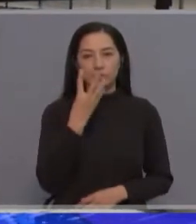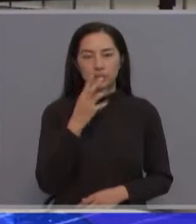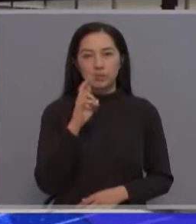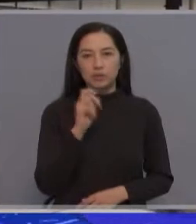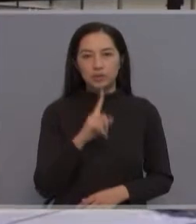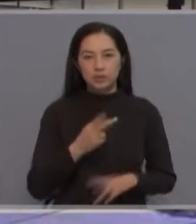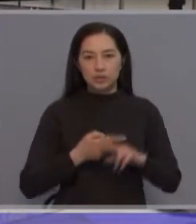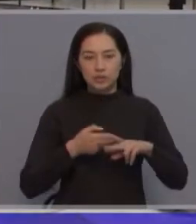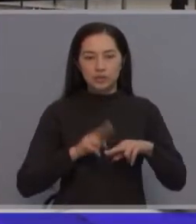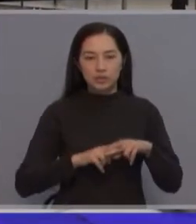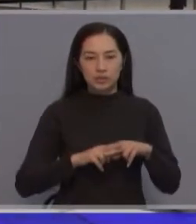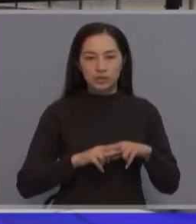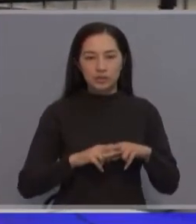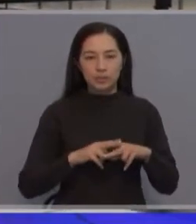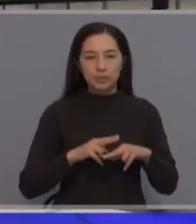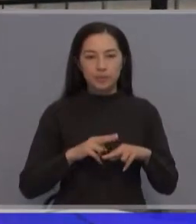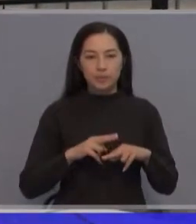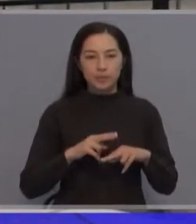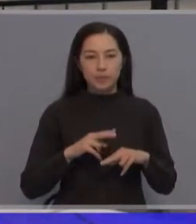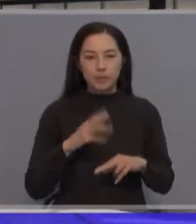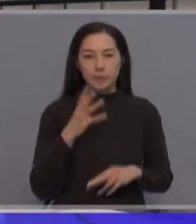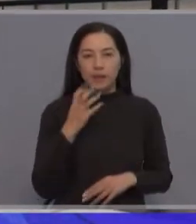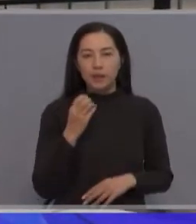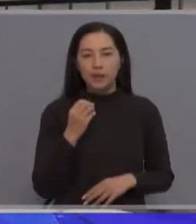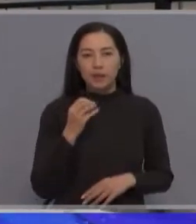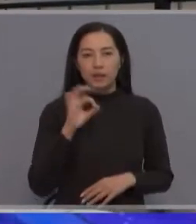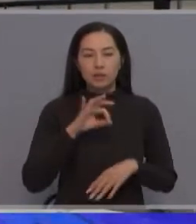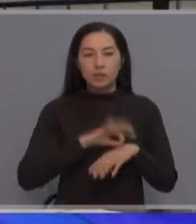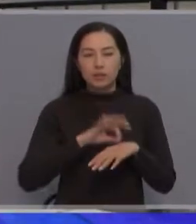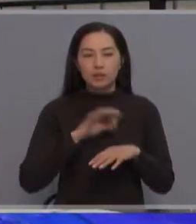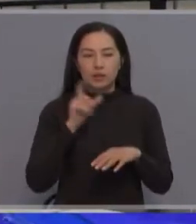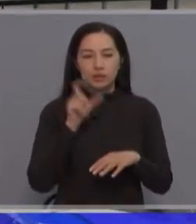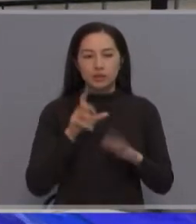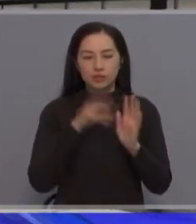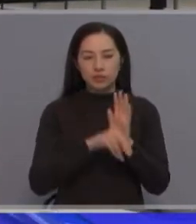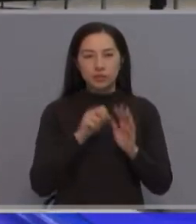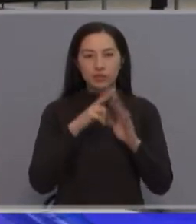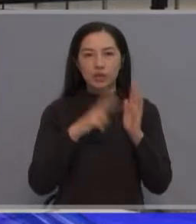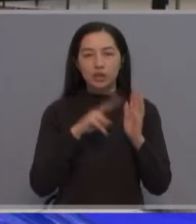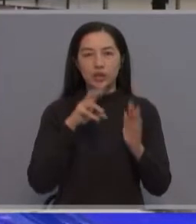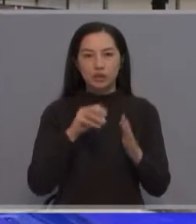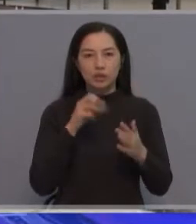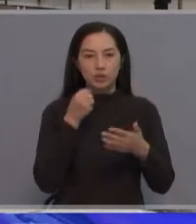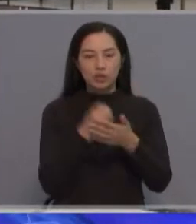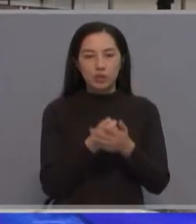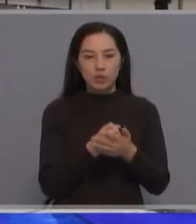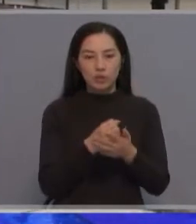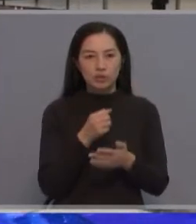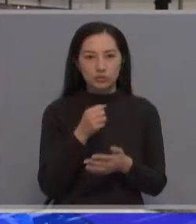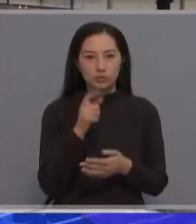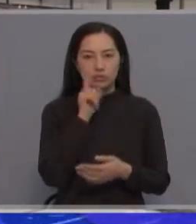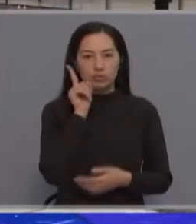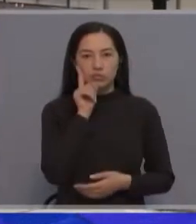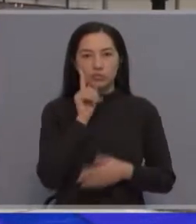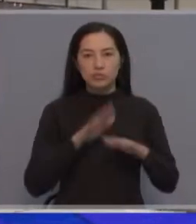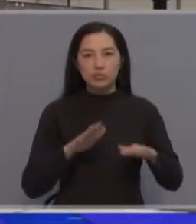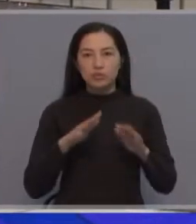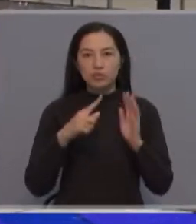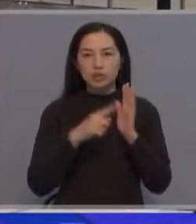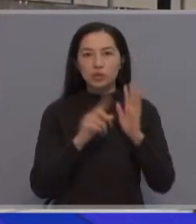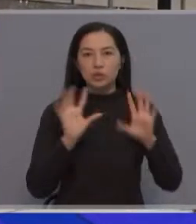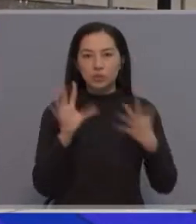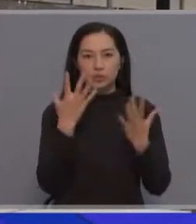жағдай 50% құрап отыр. Ал енді сол ауырғандардың ішінде 18 жасқа дейінгі балаларымыз бізде 7